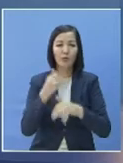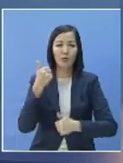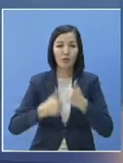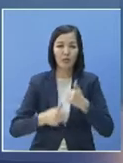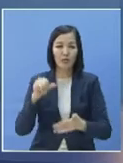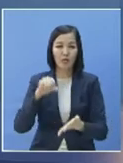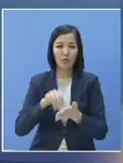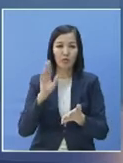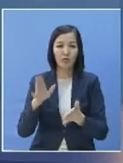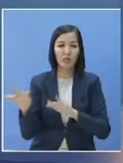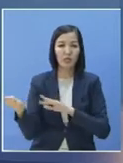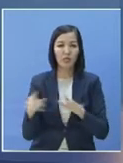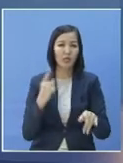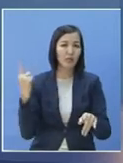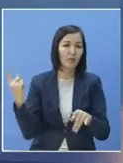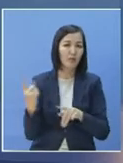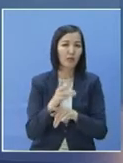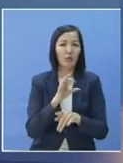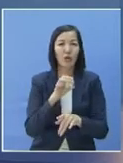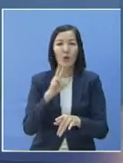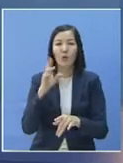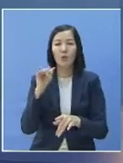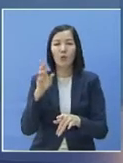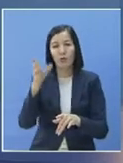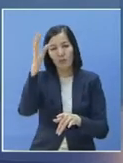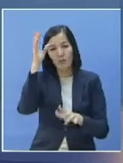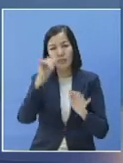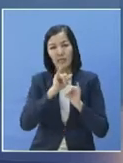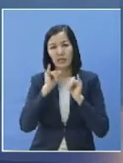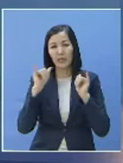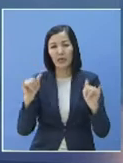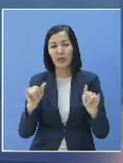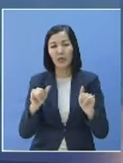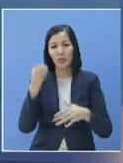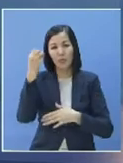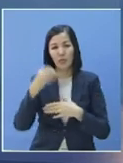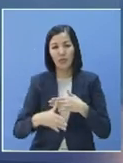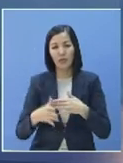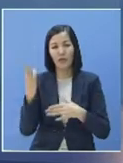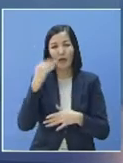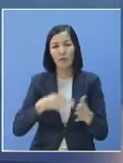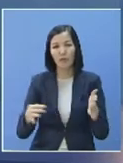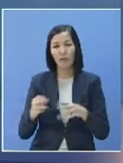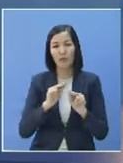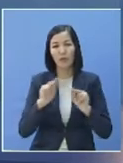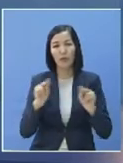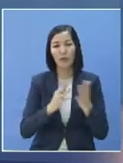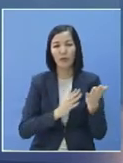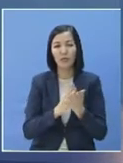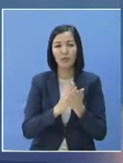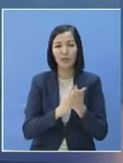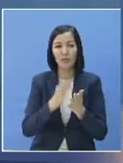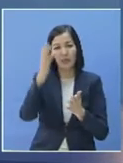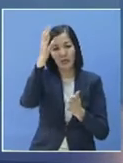түседі. Бұл шараны тұңғыш рет өрлеу біліктілікті арттыру ұлттық орталығының Алматы облысы бойынша педагог қызметкерлерінің